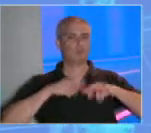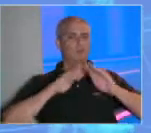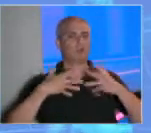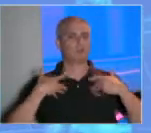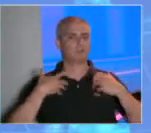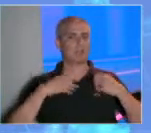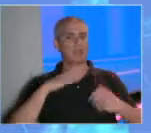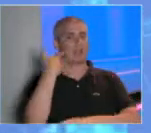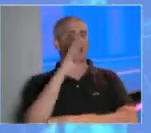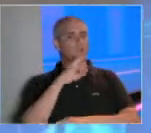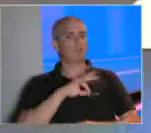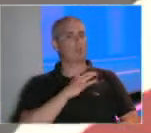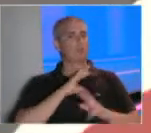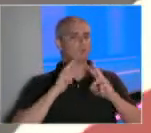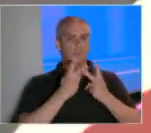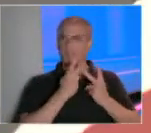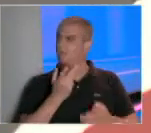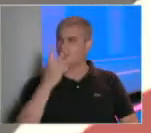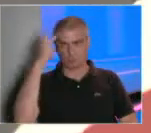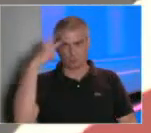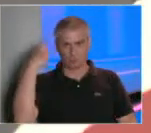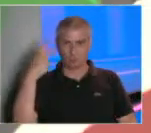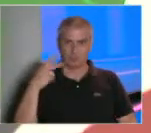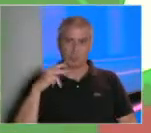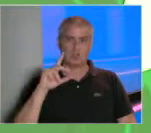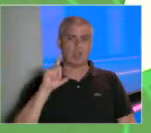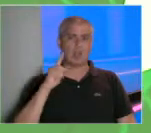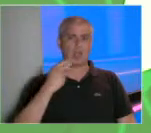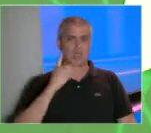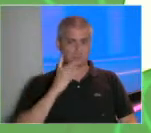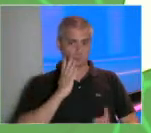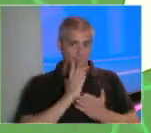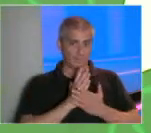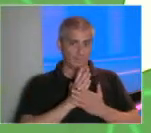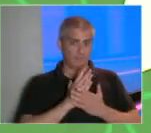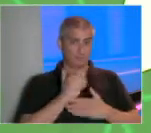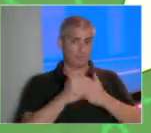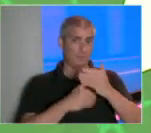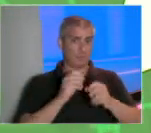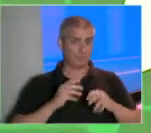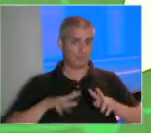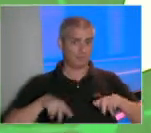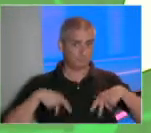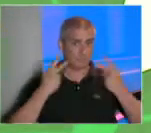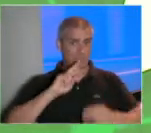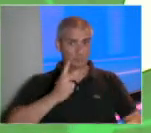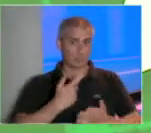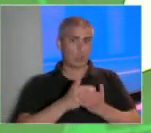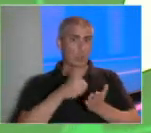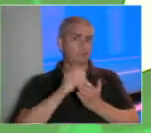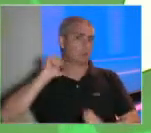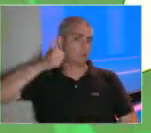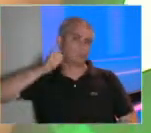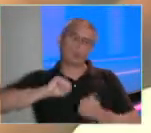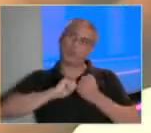שלום. שלום וברכה. פרופסור לעד, האם אנחנו אכן כבר, או במהלכו של גל שני, המשכו של הגל